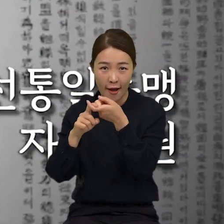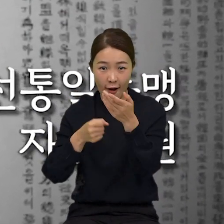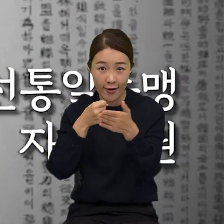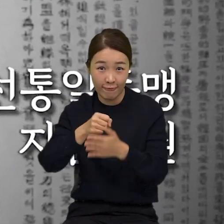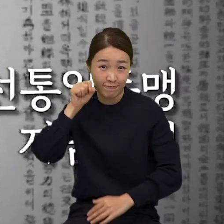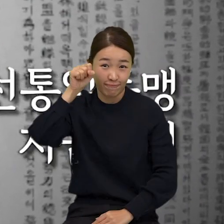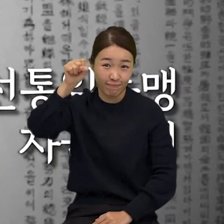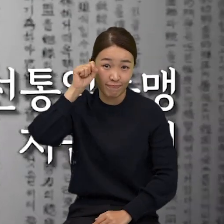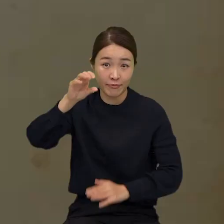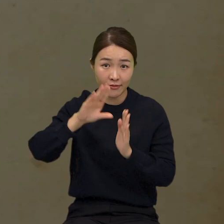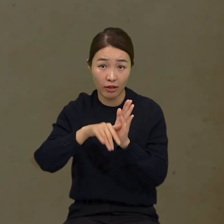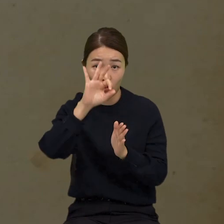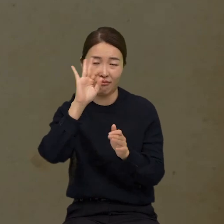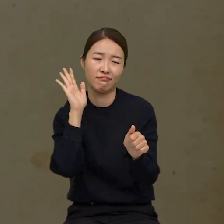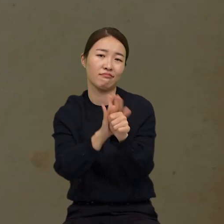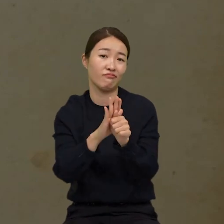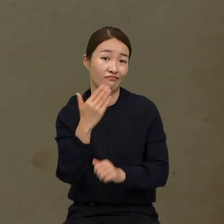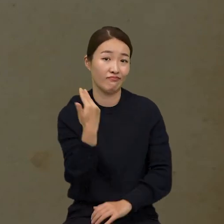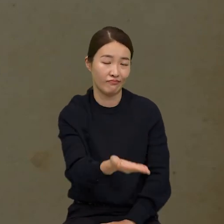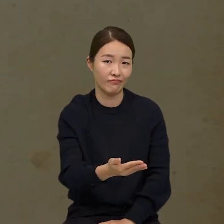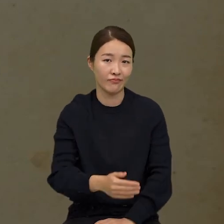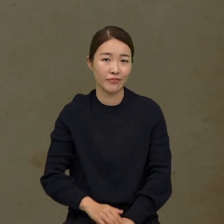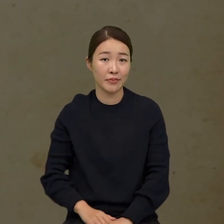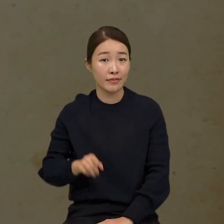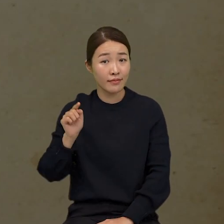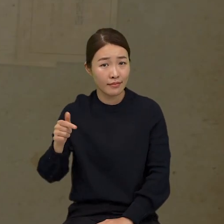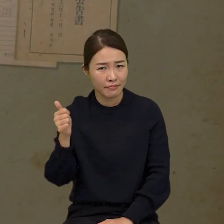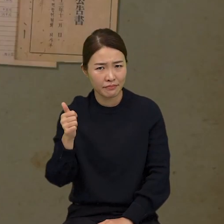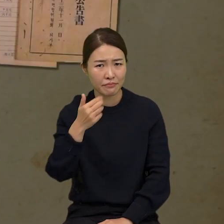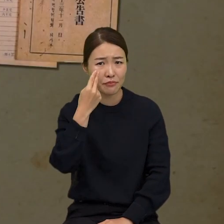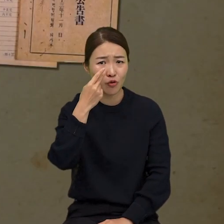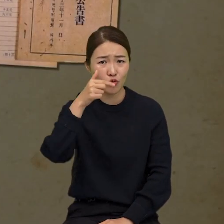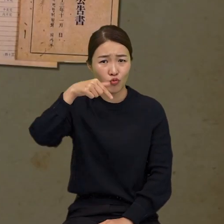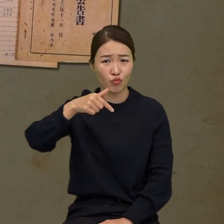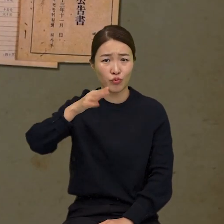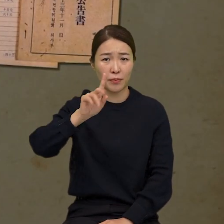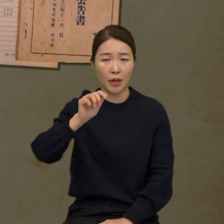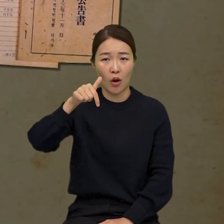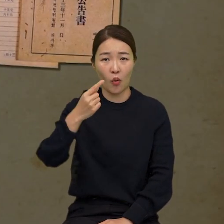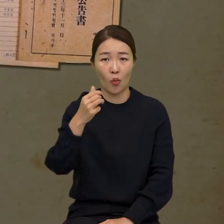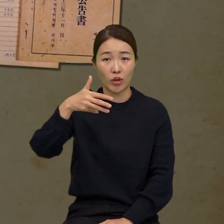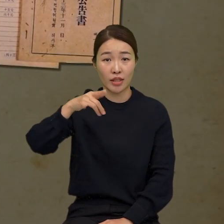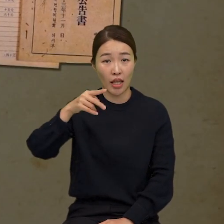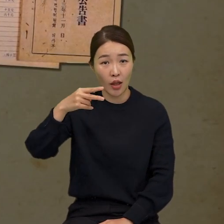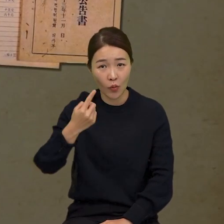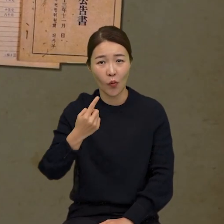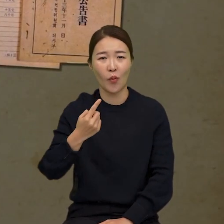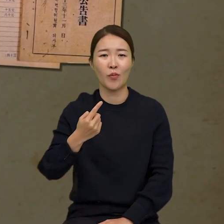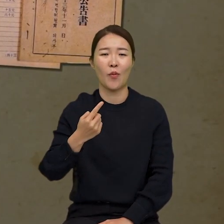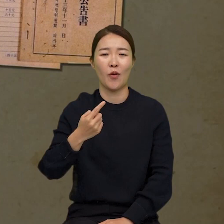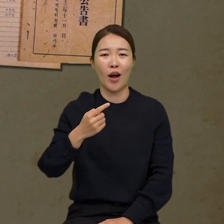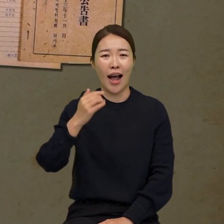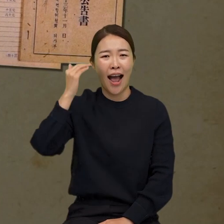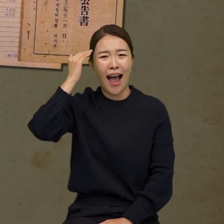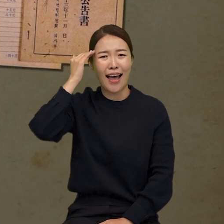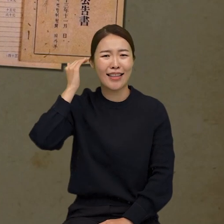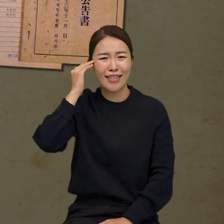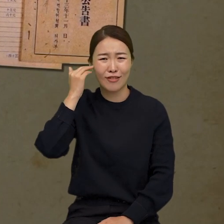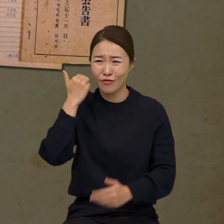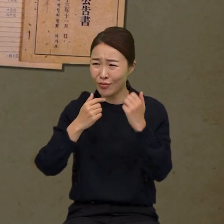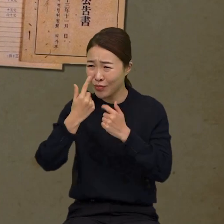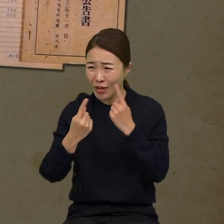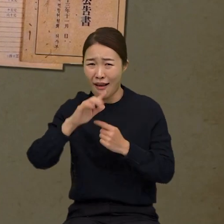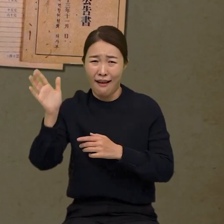지원했다. 안재창은 미국 국방공채도 재미한인 그 누구보다 많이 구입했다.